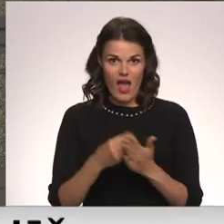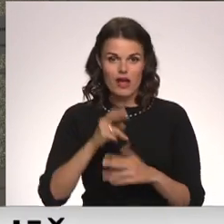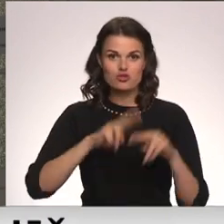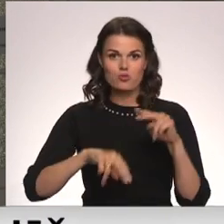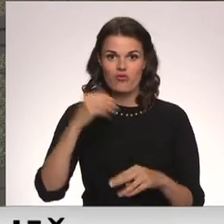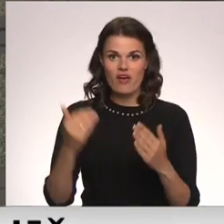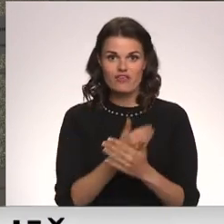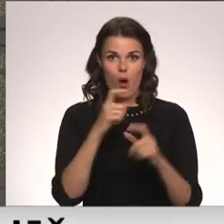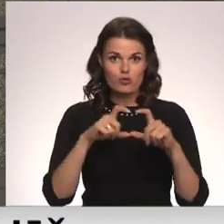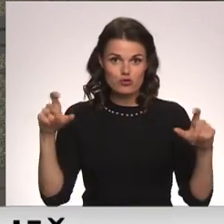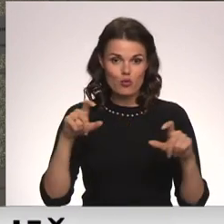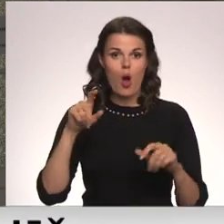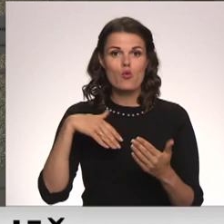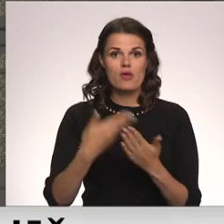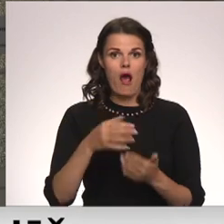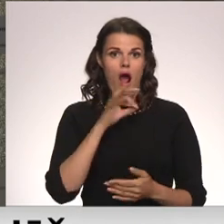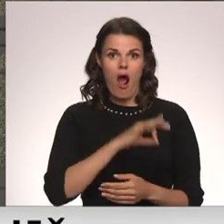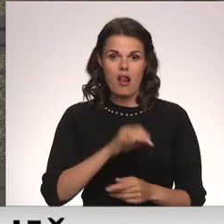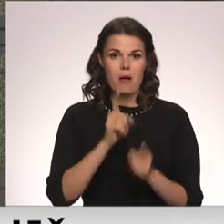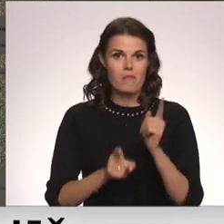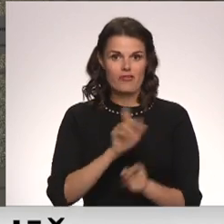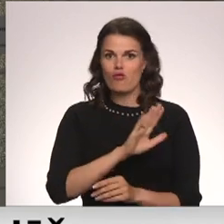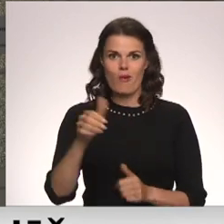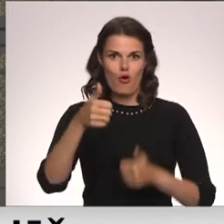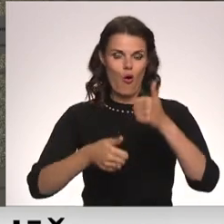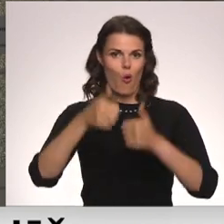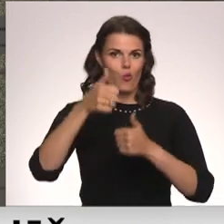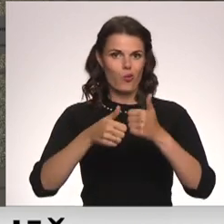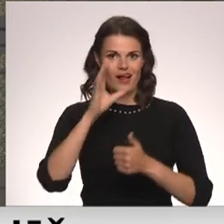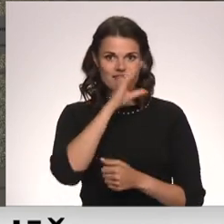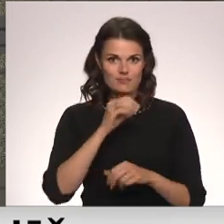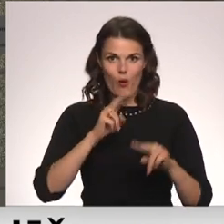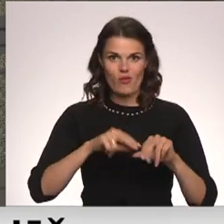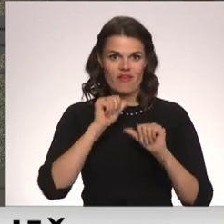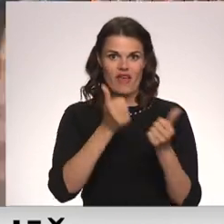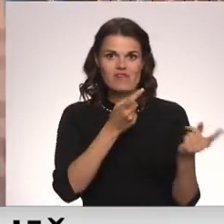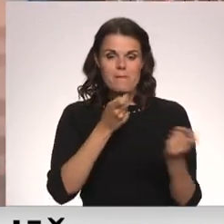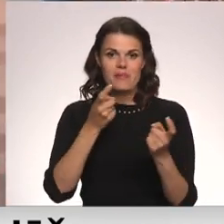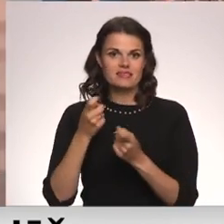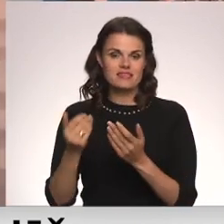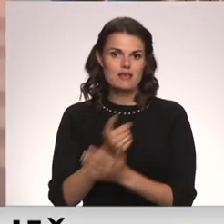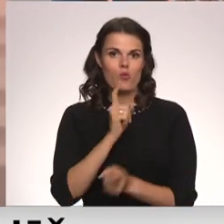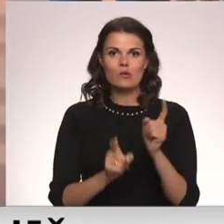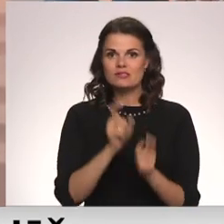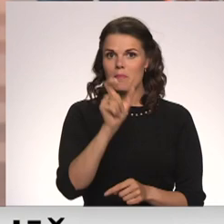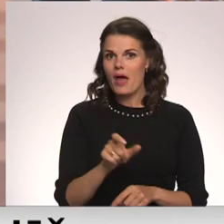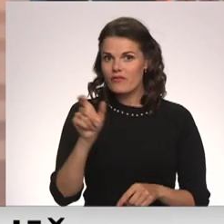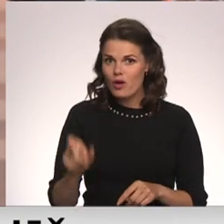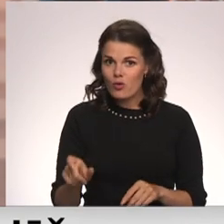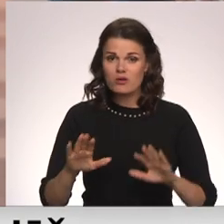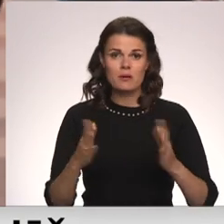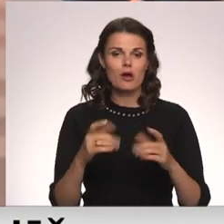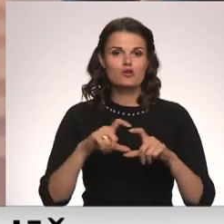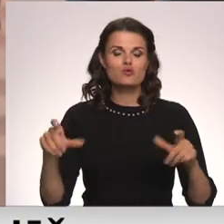ka algas pedagogijā nebūs konkurētspējīgas, un mēs nevarēsim piesaistīt pedagogus. Bet skolu